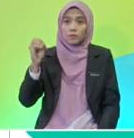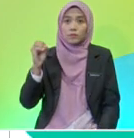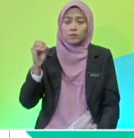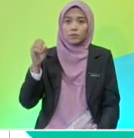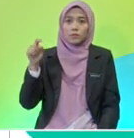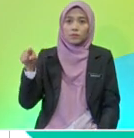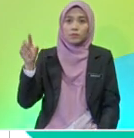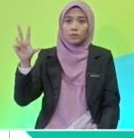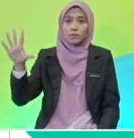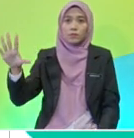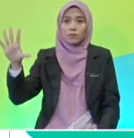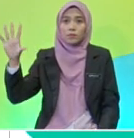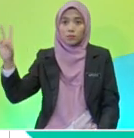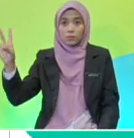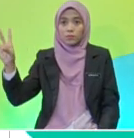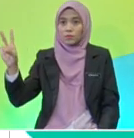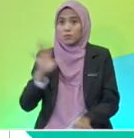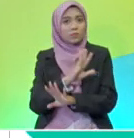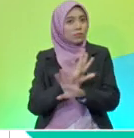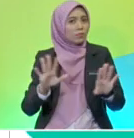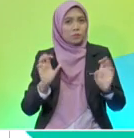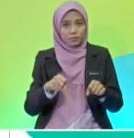tak boleh tak boleh oke